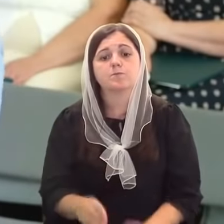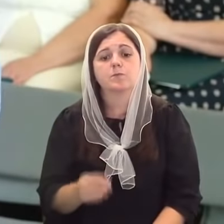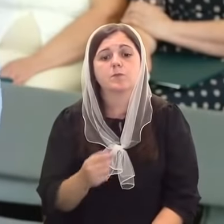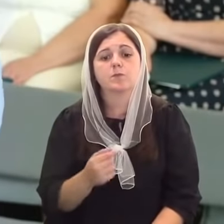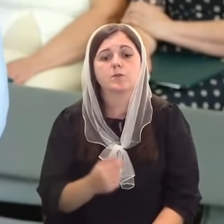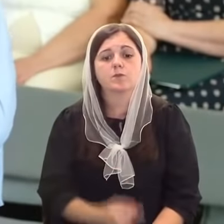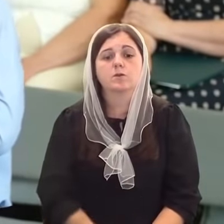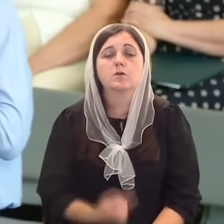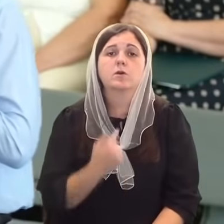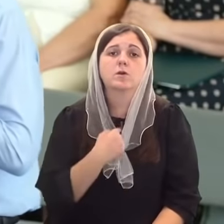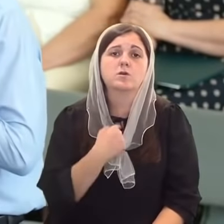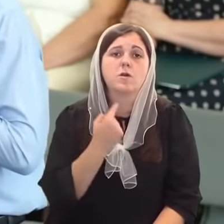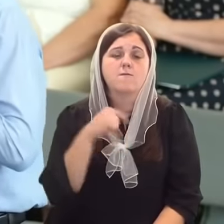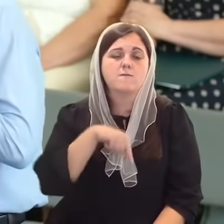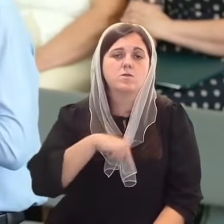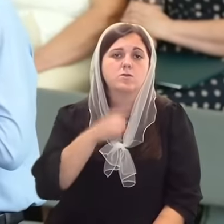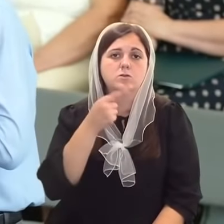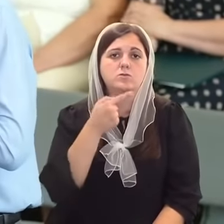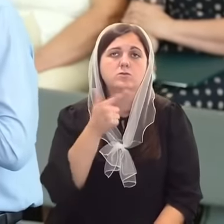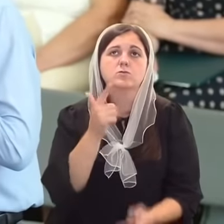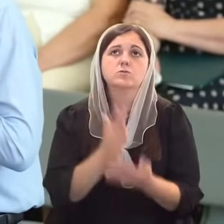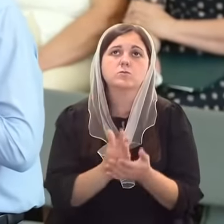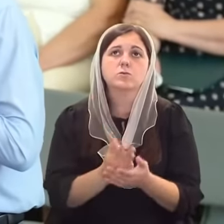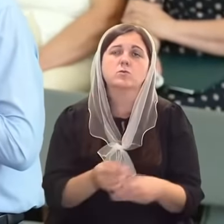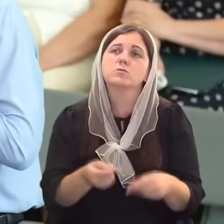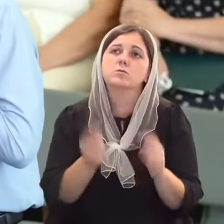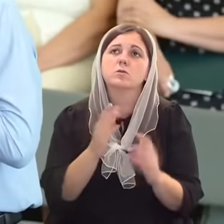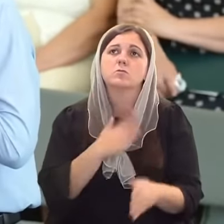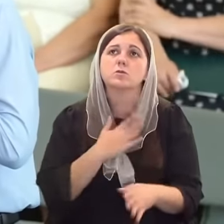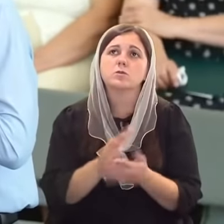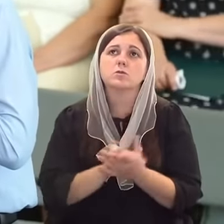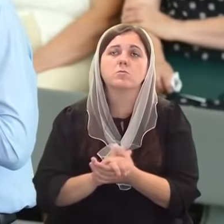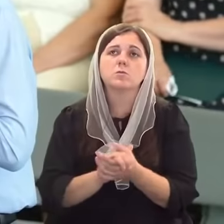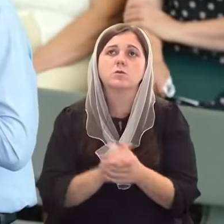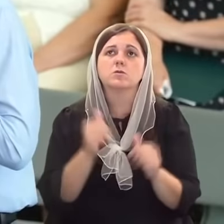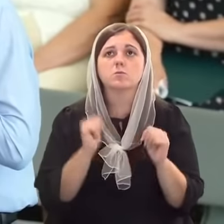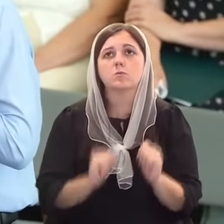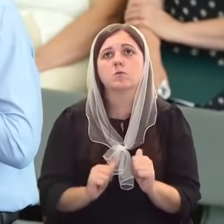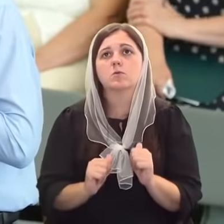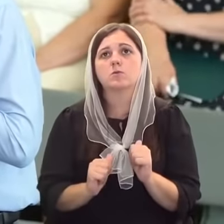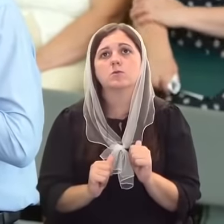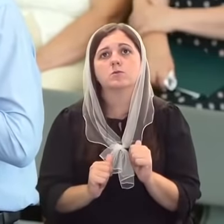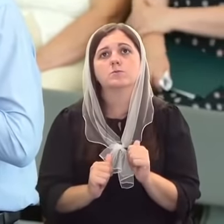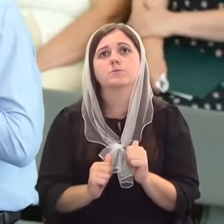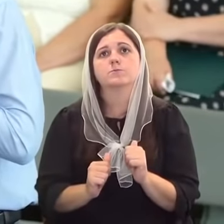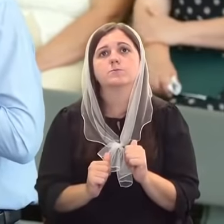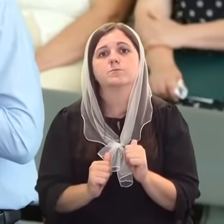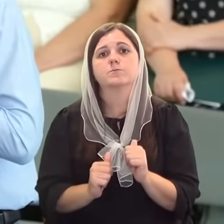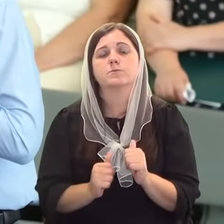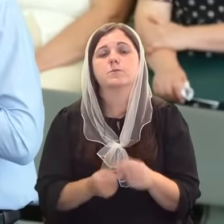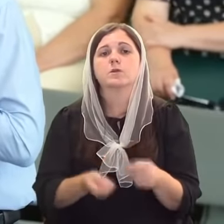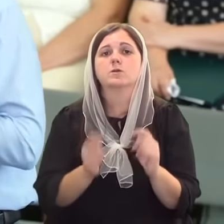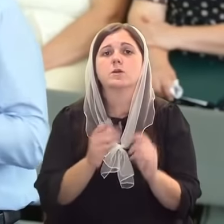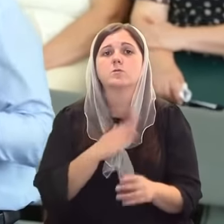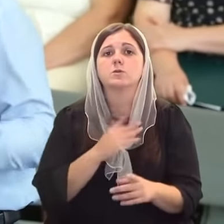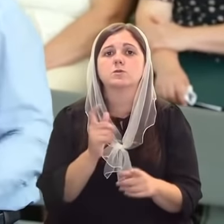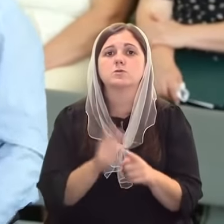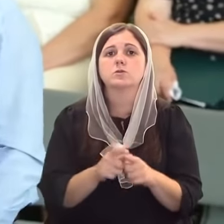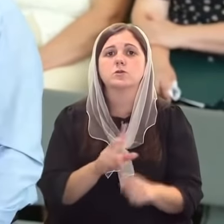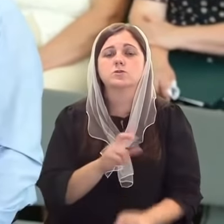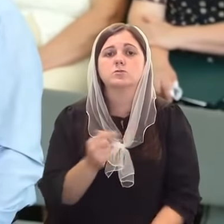И я говорю, Господь, пожалуйста, дай мне мир, дай мне покой, дай мне слова,